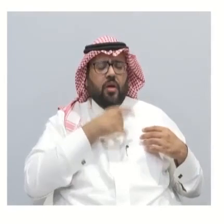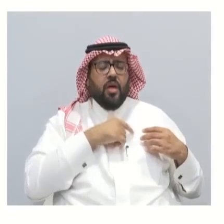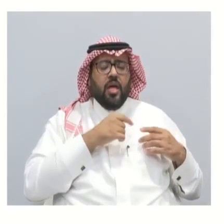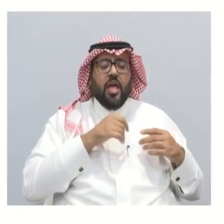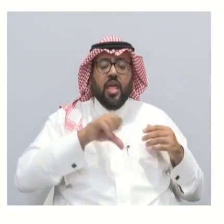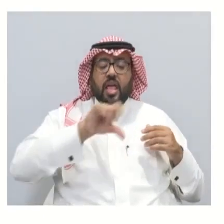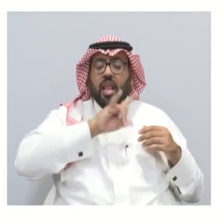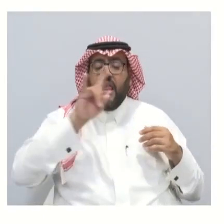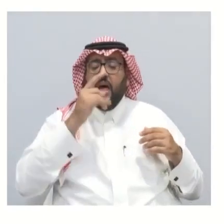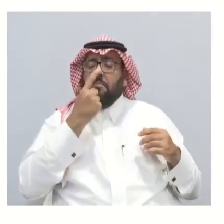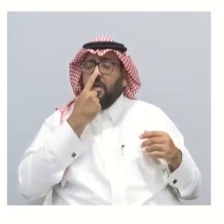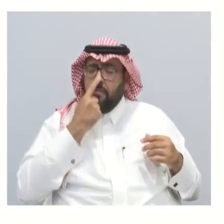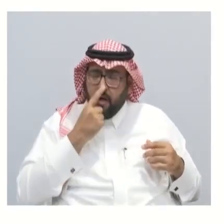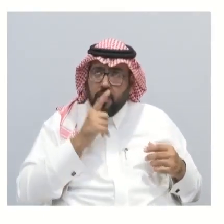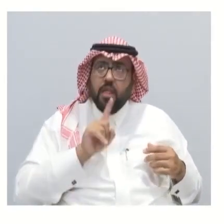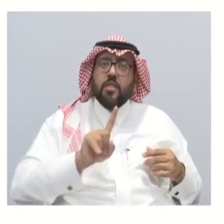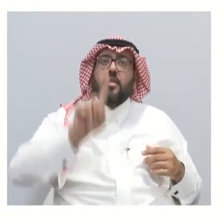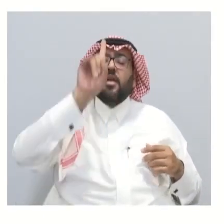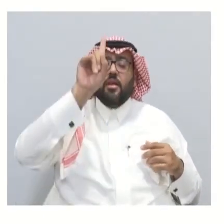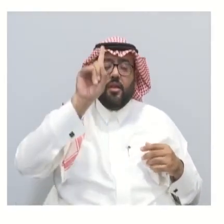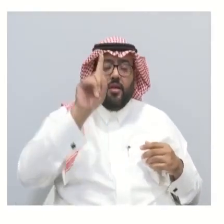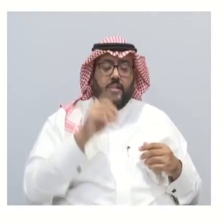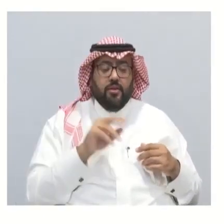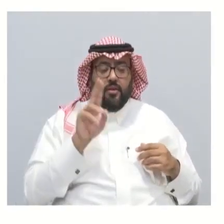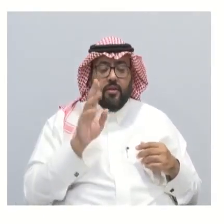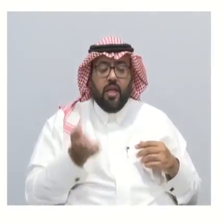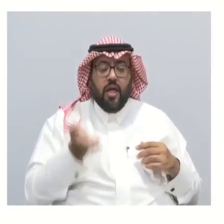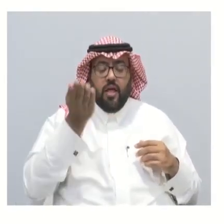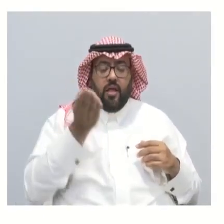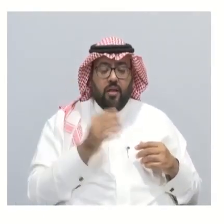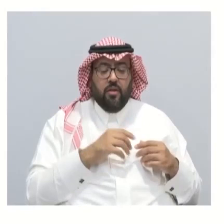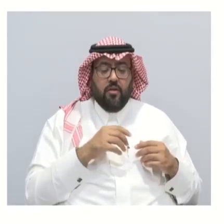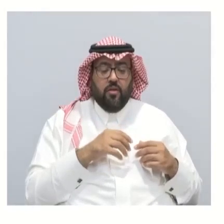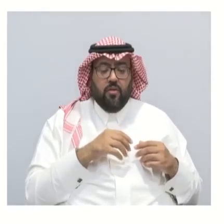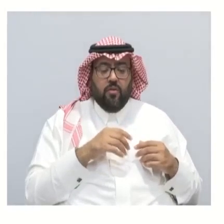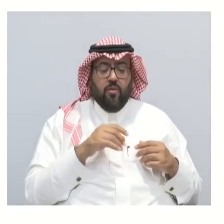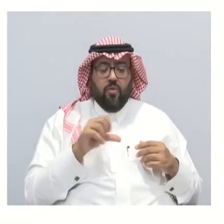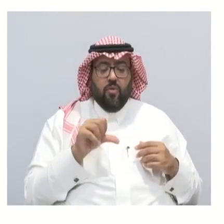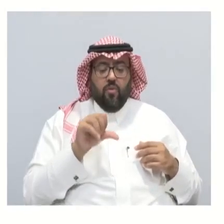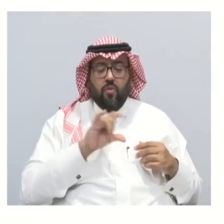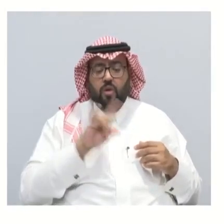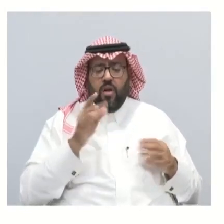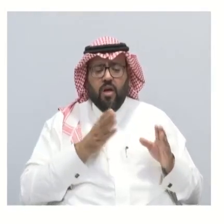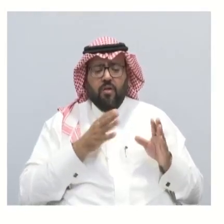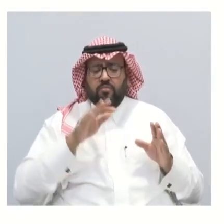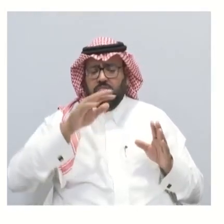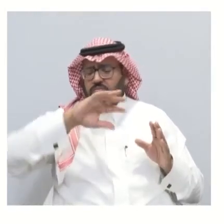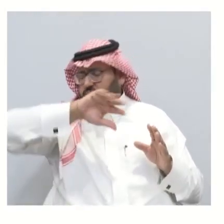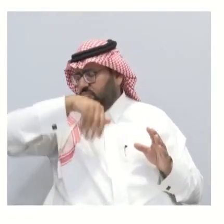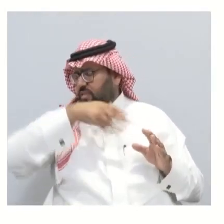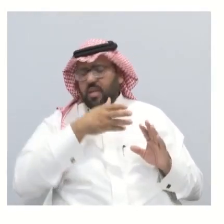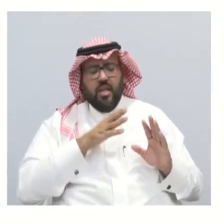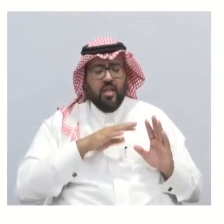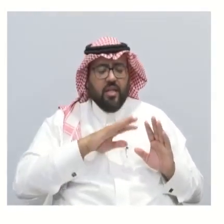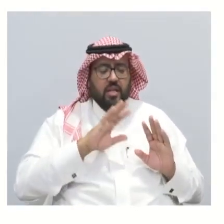بعباده الله تعالى وايضا وايضا بالاعراب عن